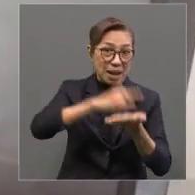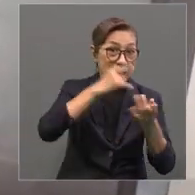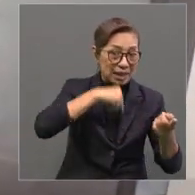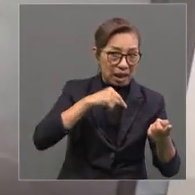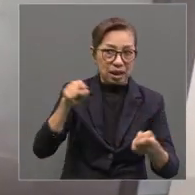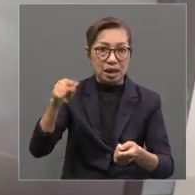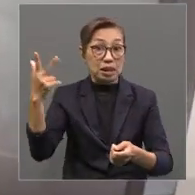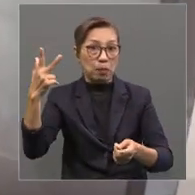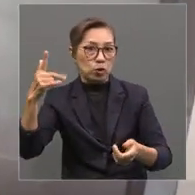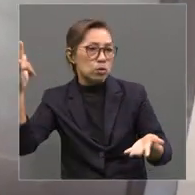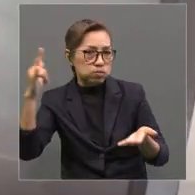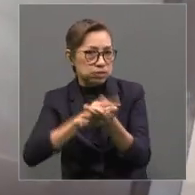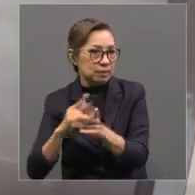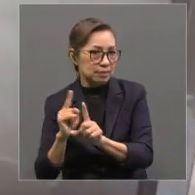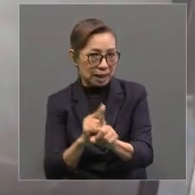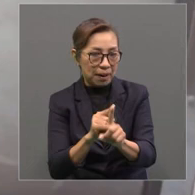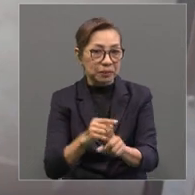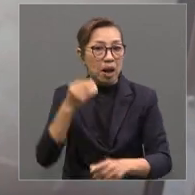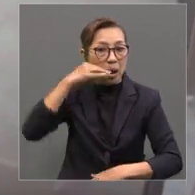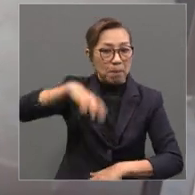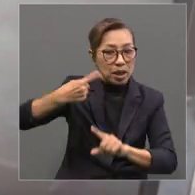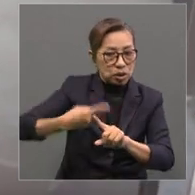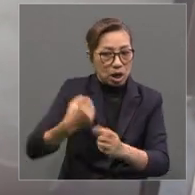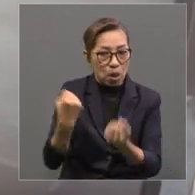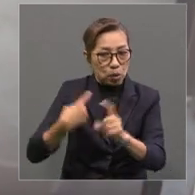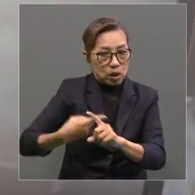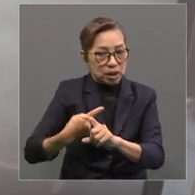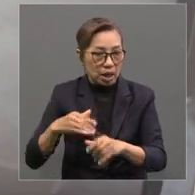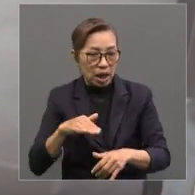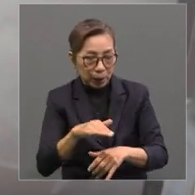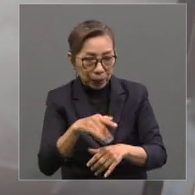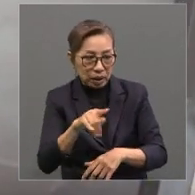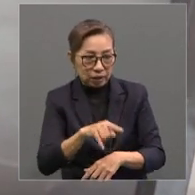าแล้วก็เช่าบ้านเช่ารถเพื่อจะก่อเหตุจนกระทั่งเรียกเธอออ